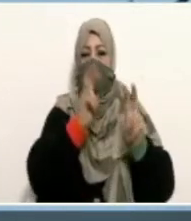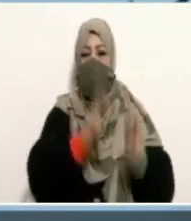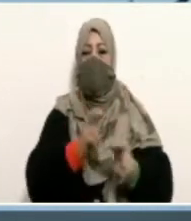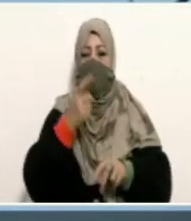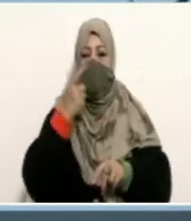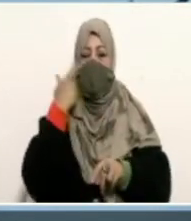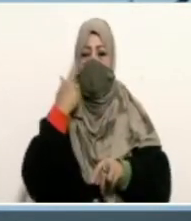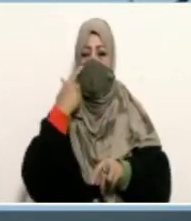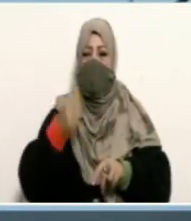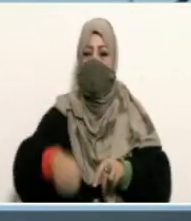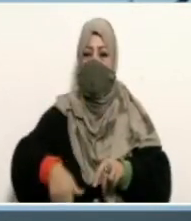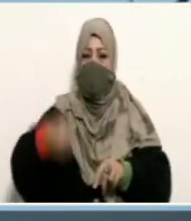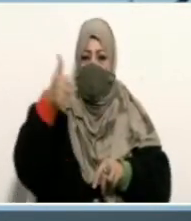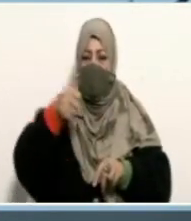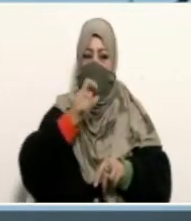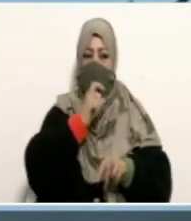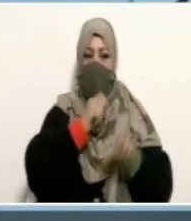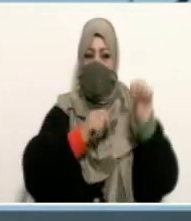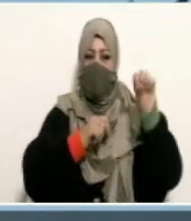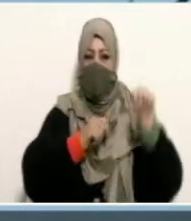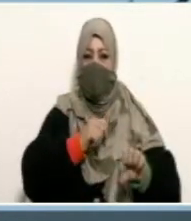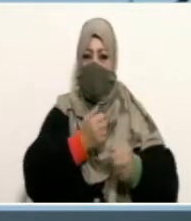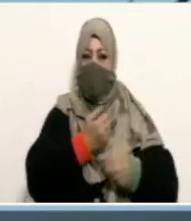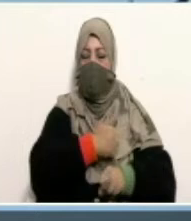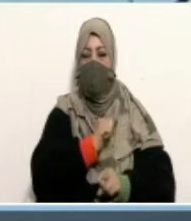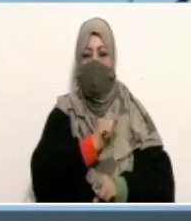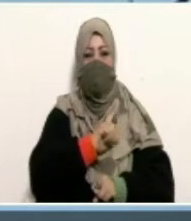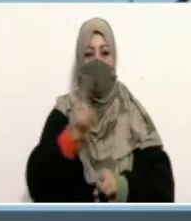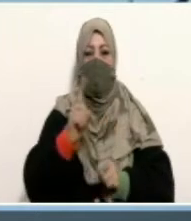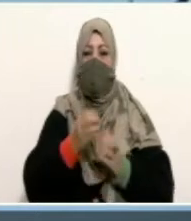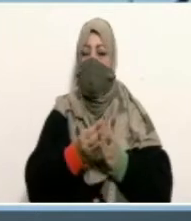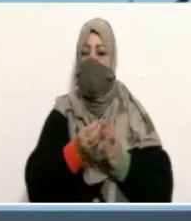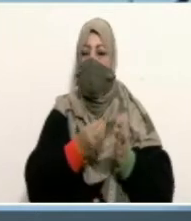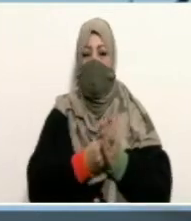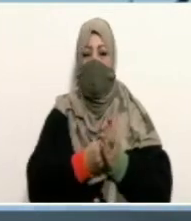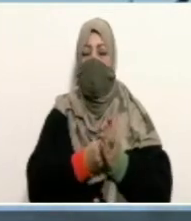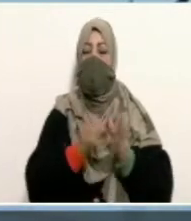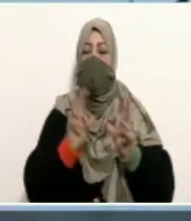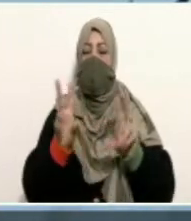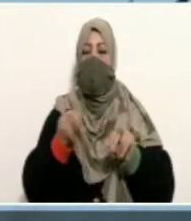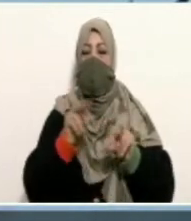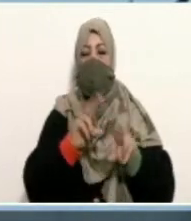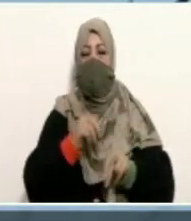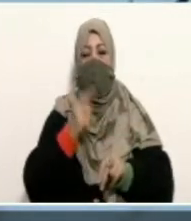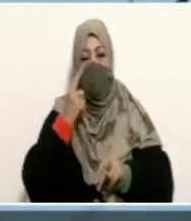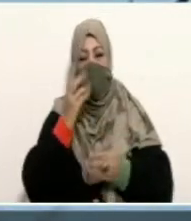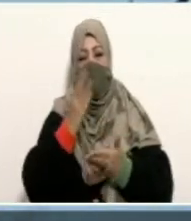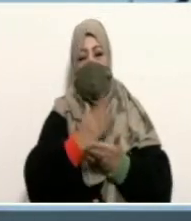ابتداء إنشائه حين يعني يبتدأ به، لكن عندنا